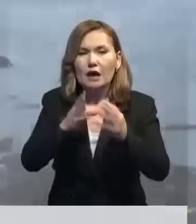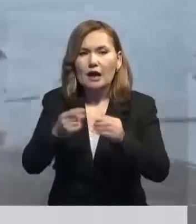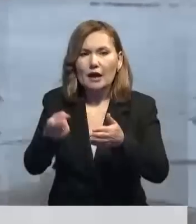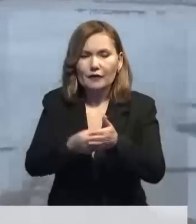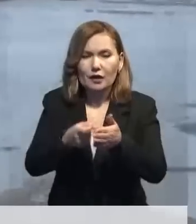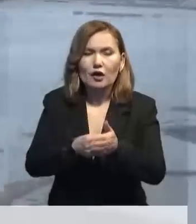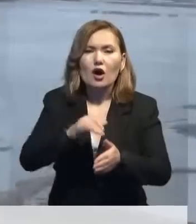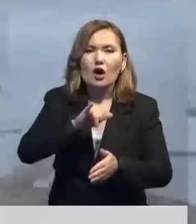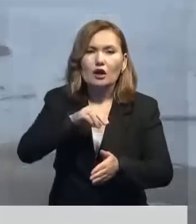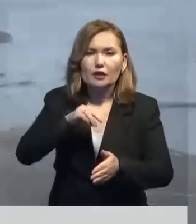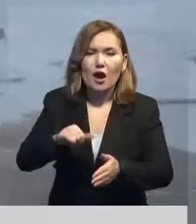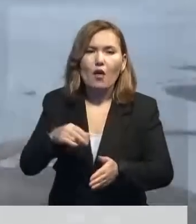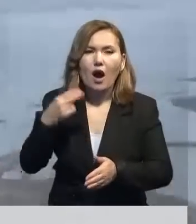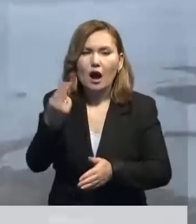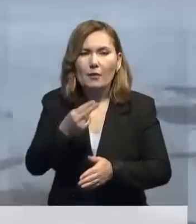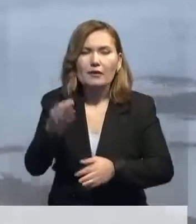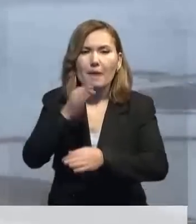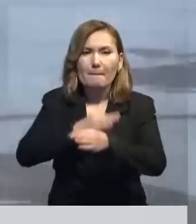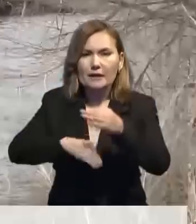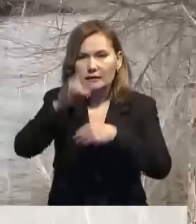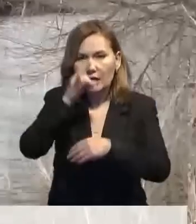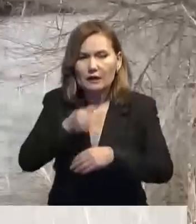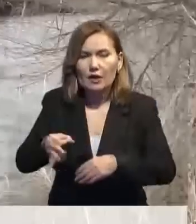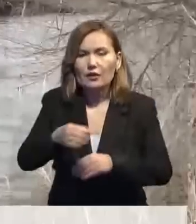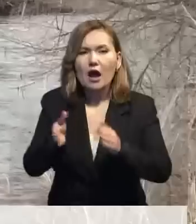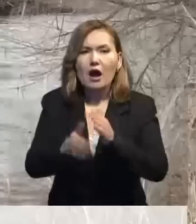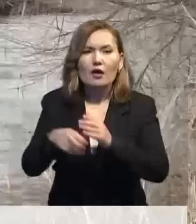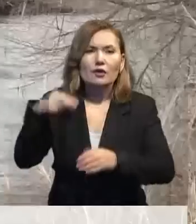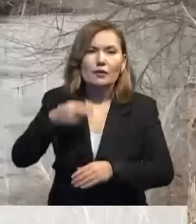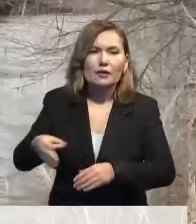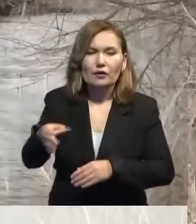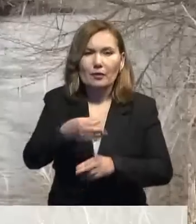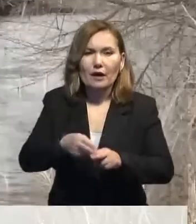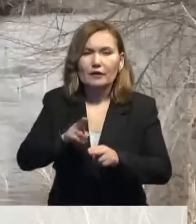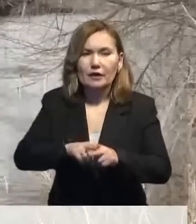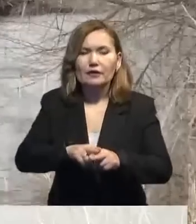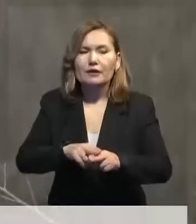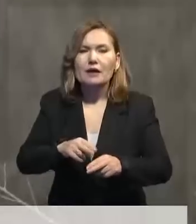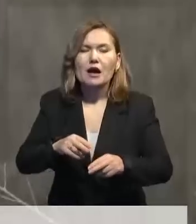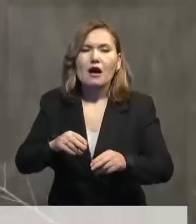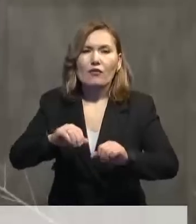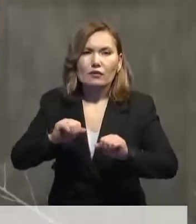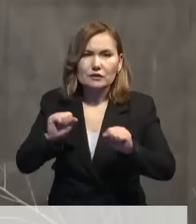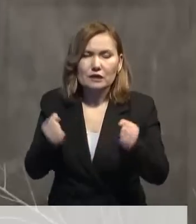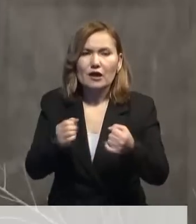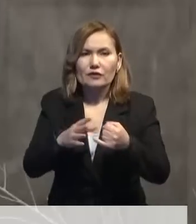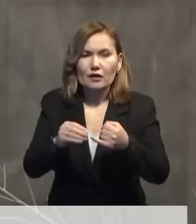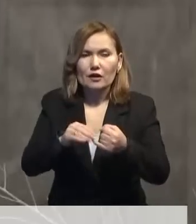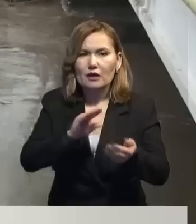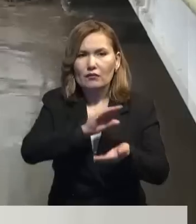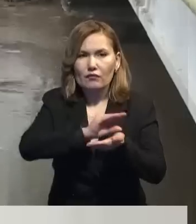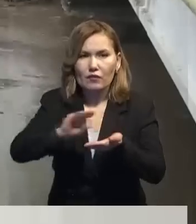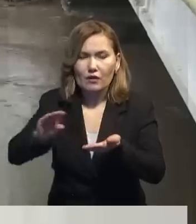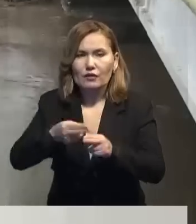Жалпы Қарағанды, Ұлытау, Ақмола, Батыс Қазақстан, Атырау және Ақтөбе облыстарында топырақтың қату деңгейі былтырмен